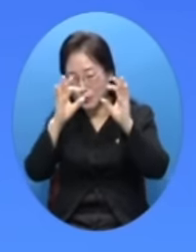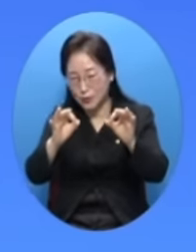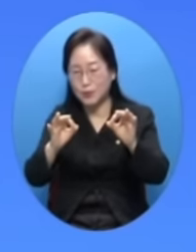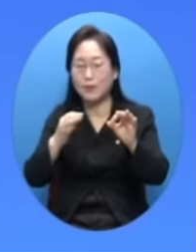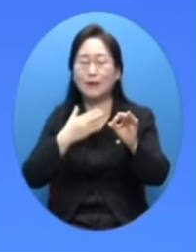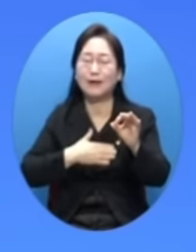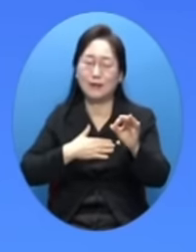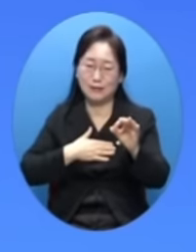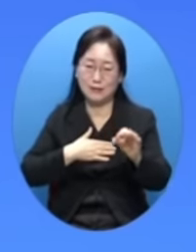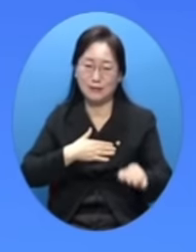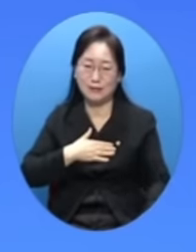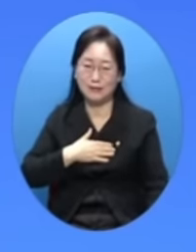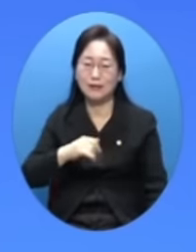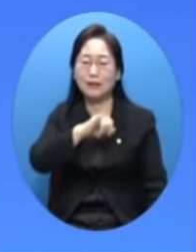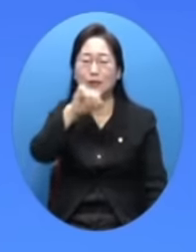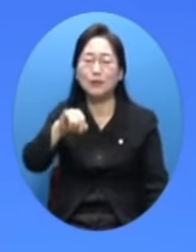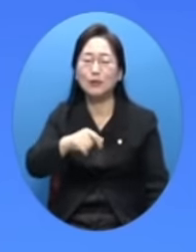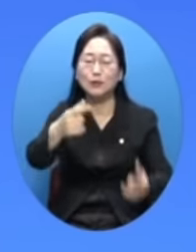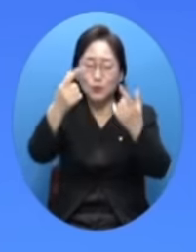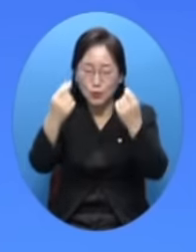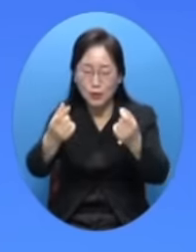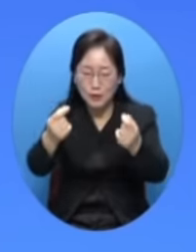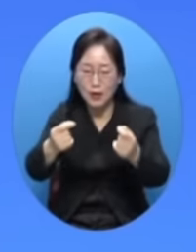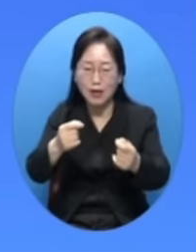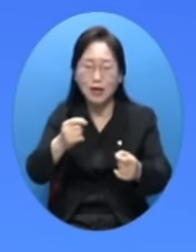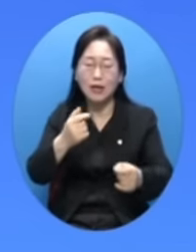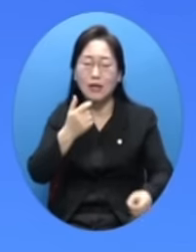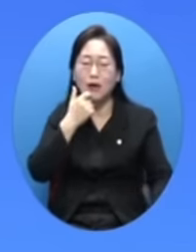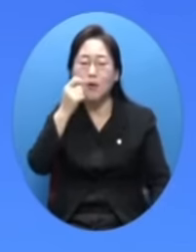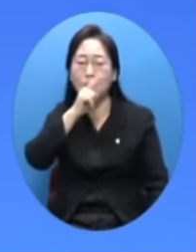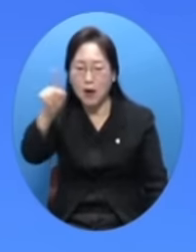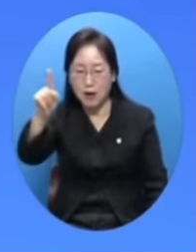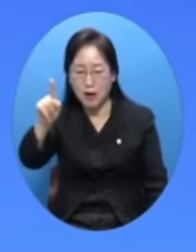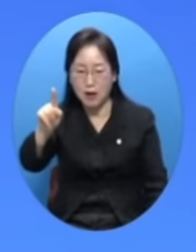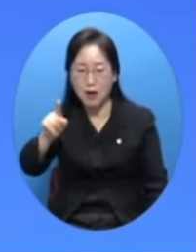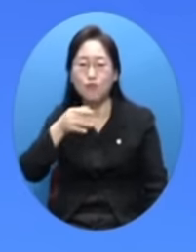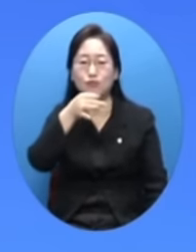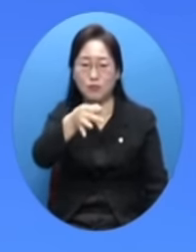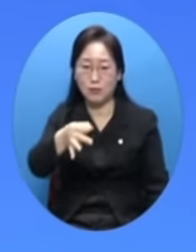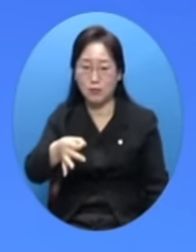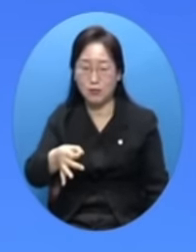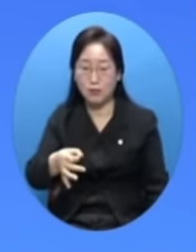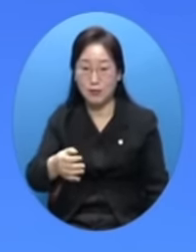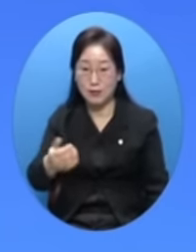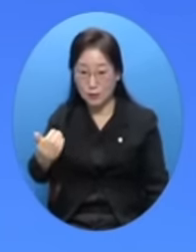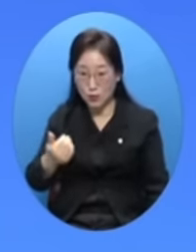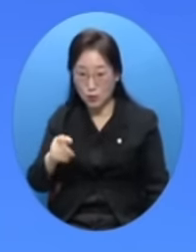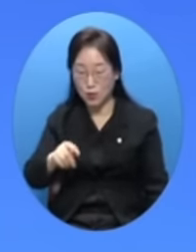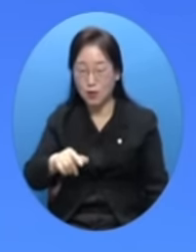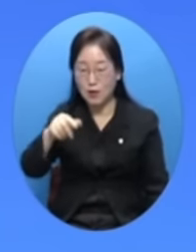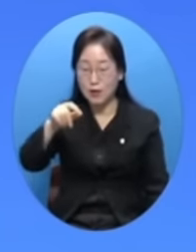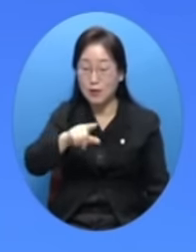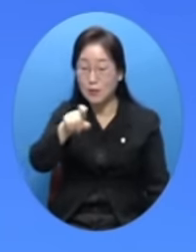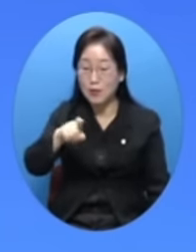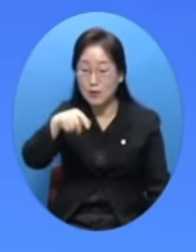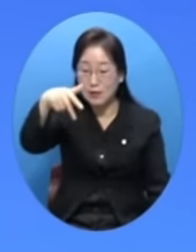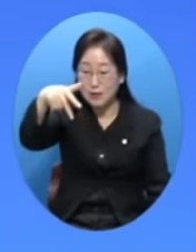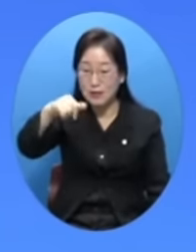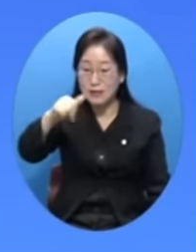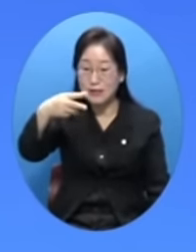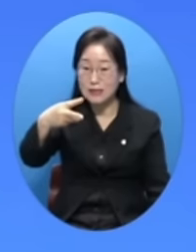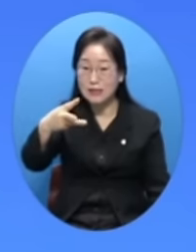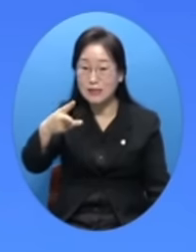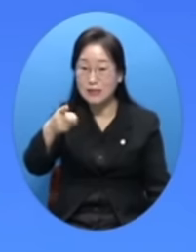모습보고 버러지 같은 바라고 말씀하신 것입니다 바로 이전 성경에는 지렁이 같은 야라고